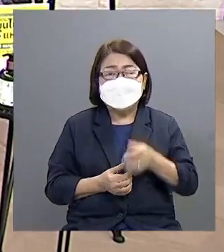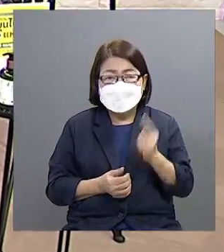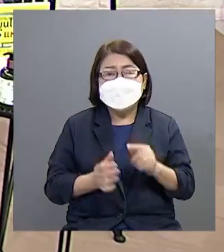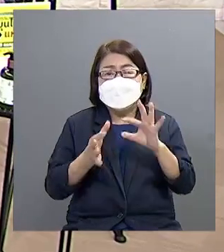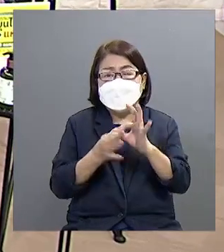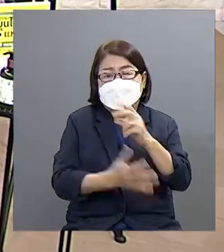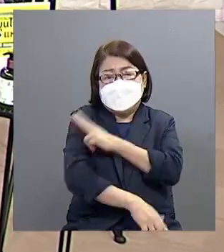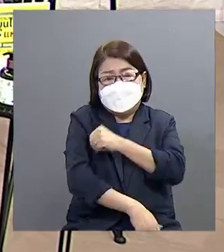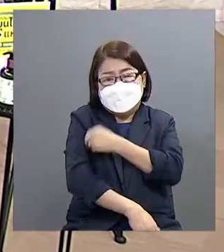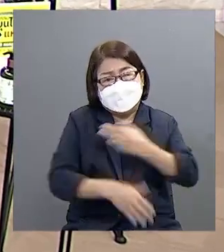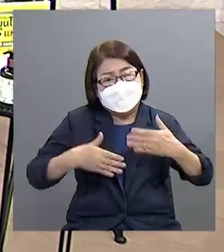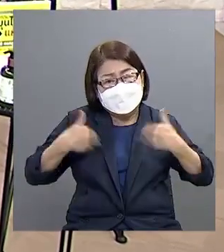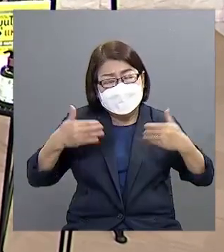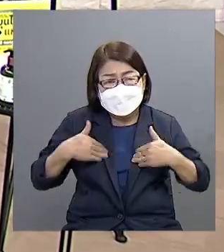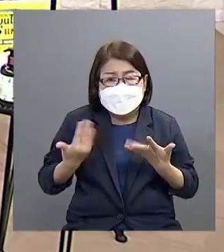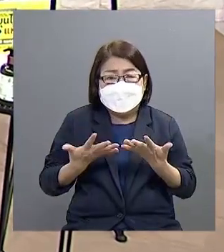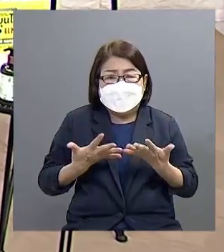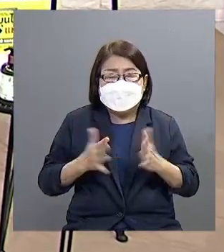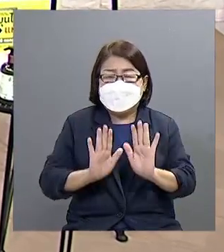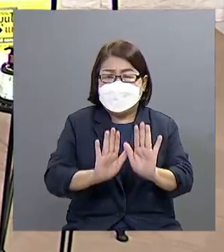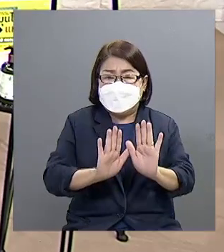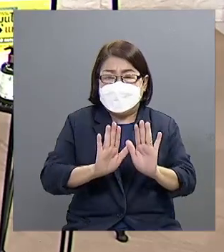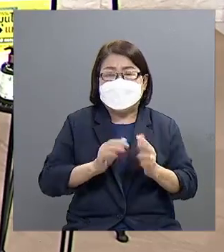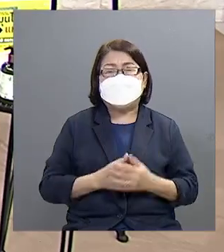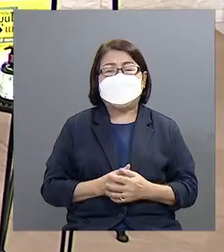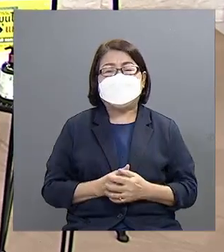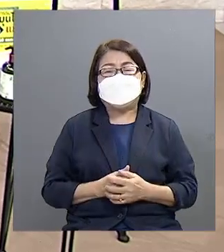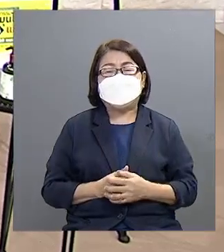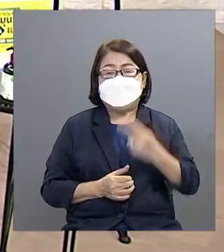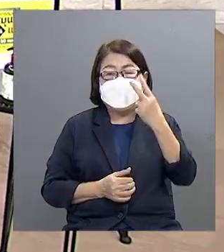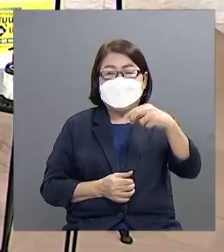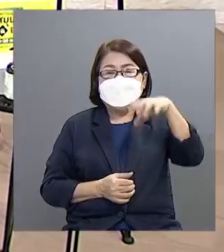บันเทิงนั้นอาจจะต้องพักก่อนนะครับใครอยากไปรู้เพิ่มเติมตามไปได้ที่ Impact ในหน้าเมืองทองธ